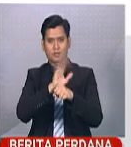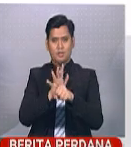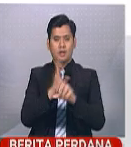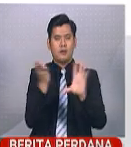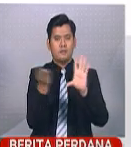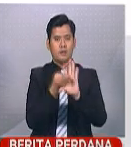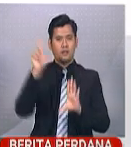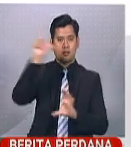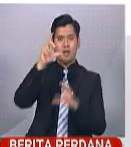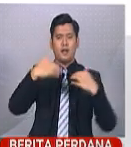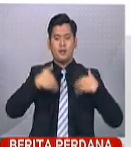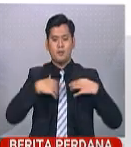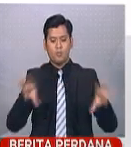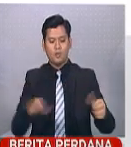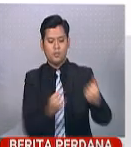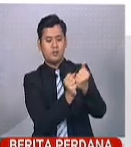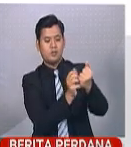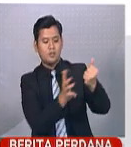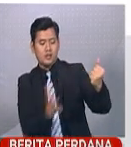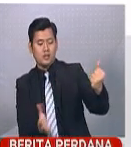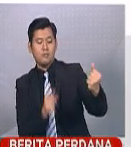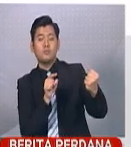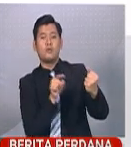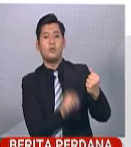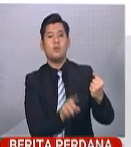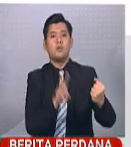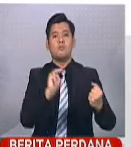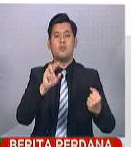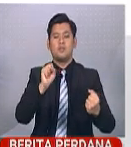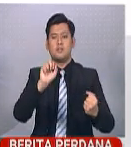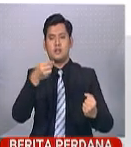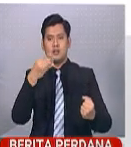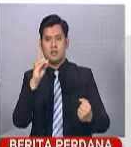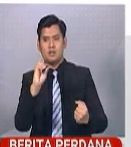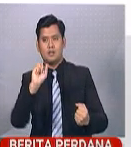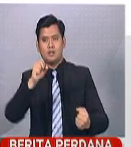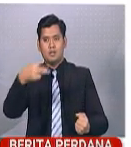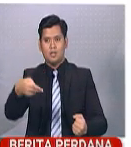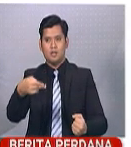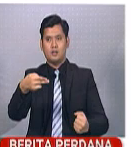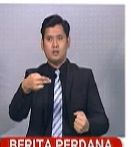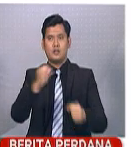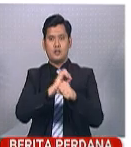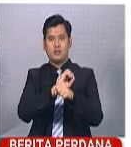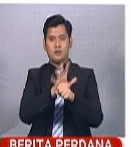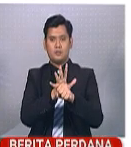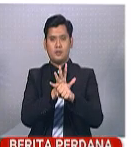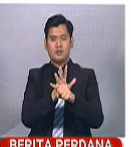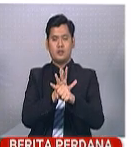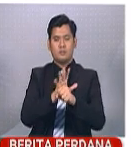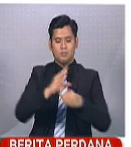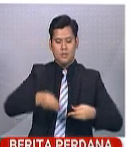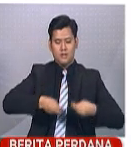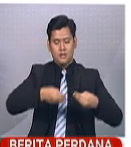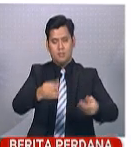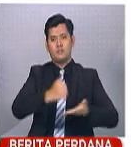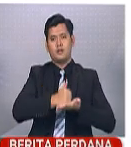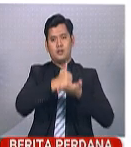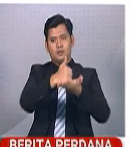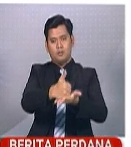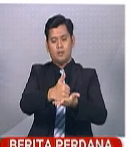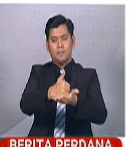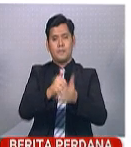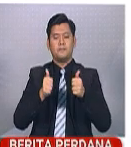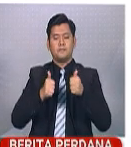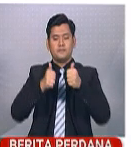terkecuali mewujudkan tabung hasmukh 19 kamu itu memberi bantuan kepada petugas barisan